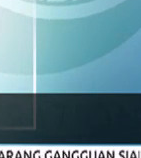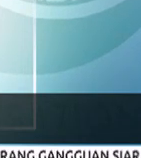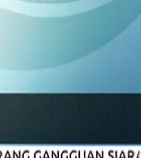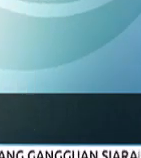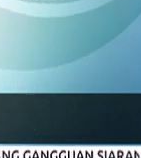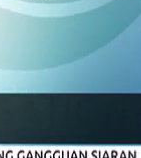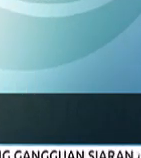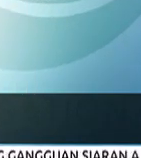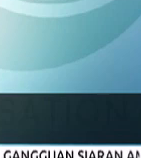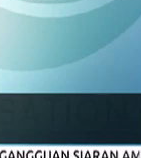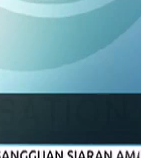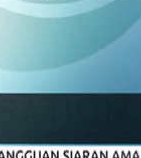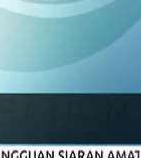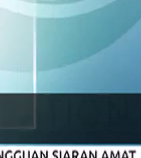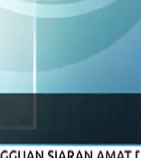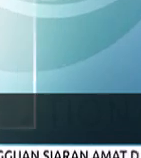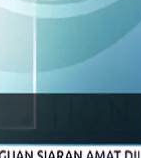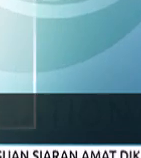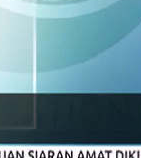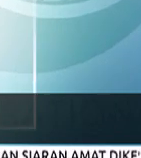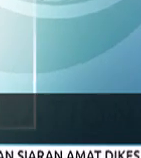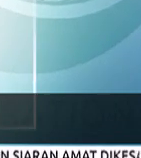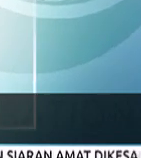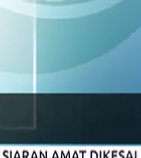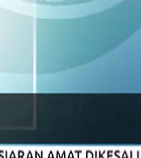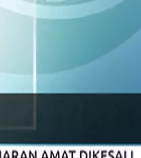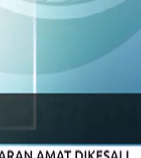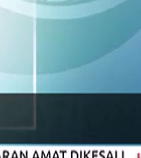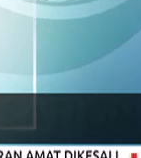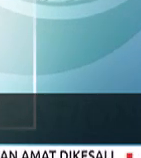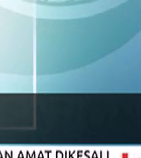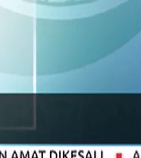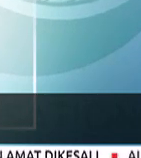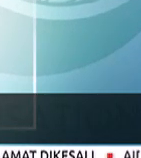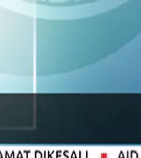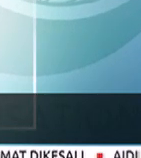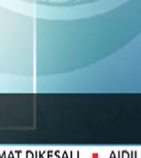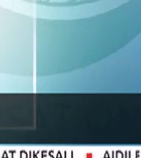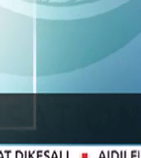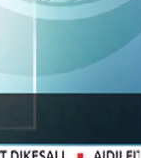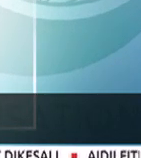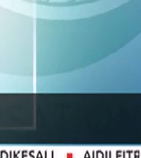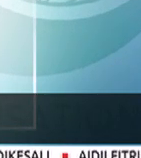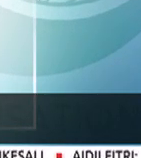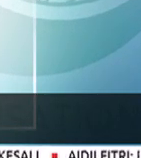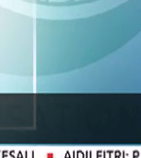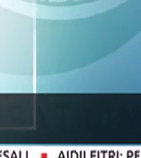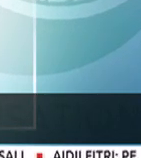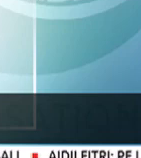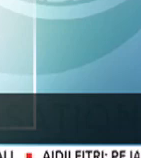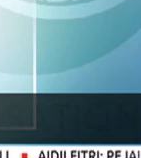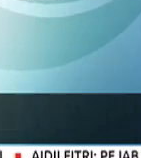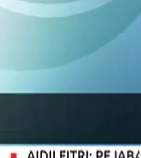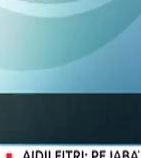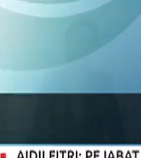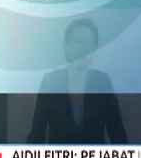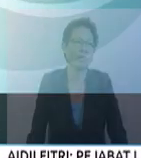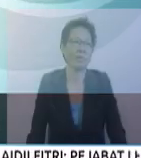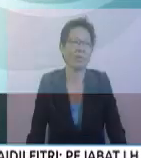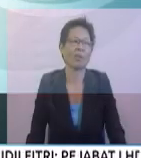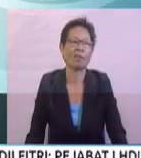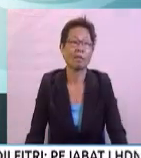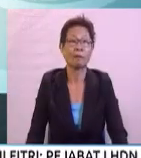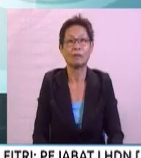kerja bersama. OIC berhasrat membina kapasiti dan undang-undang dalam semua bidang di negara-negara Islam bagi